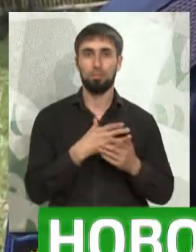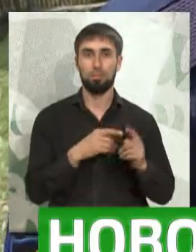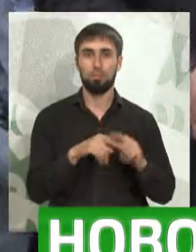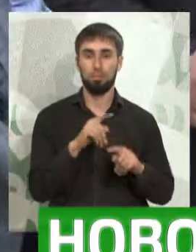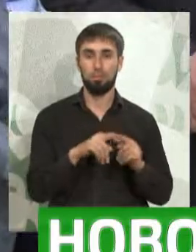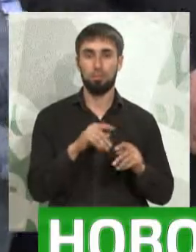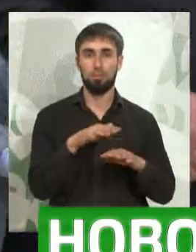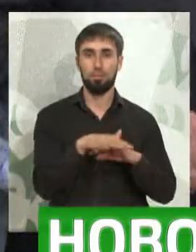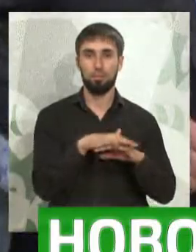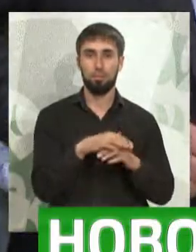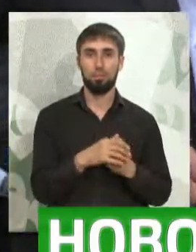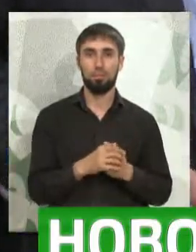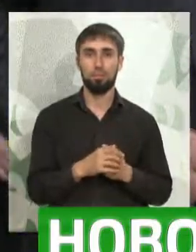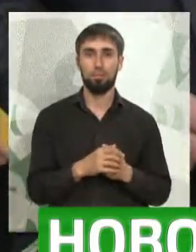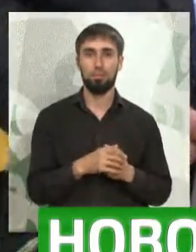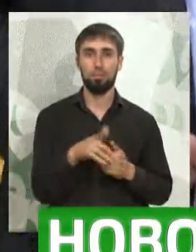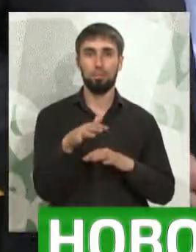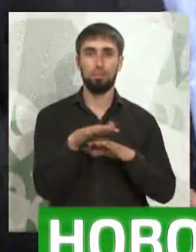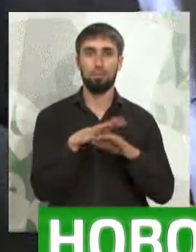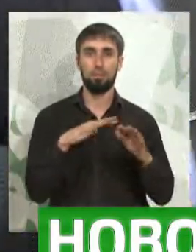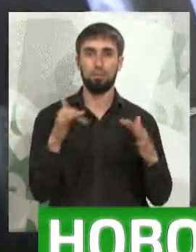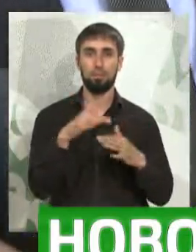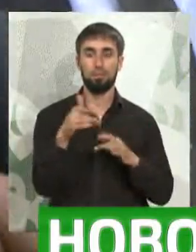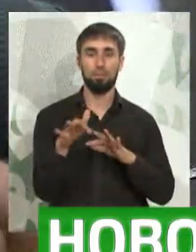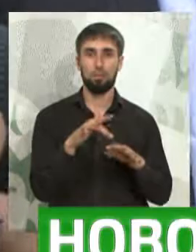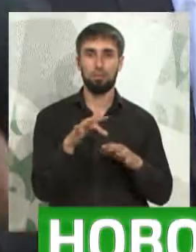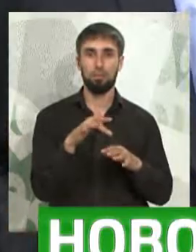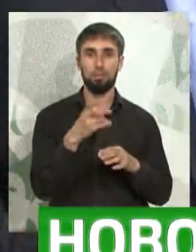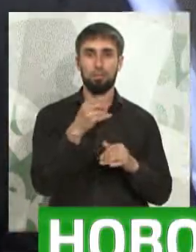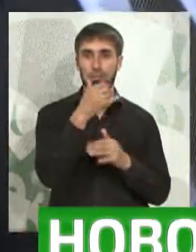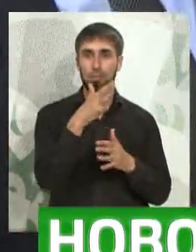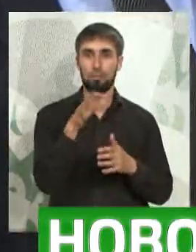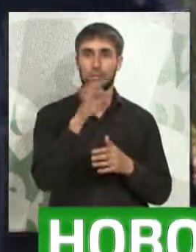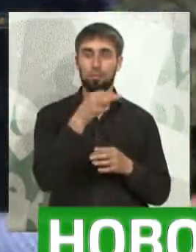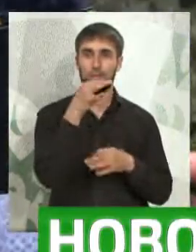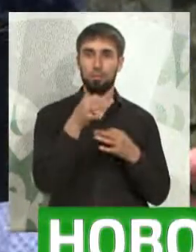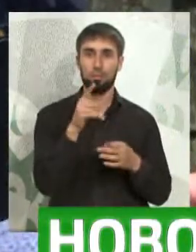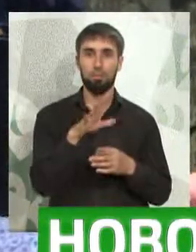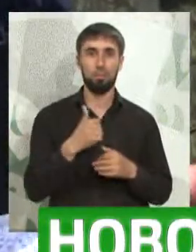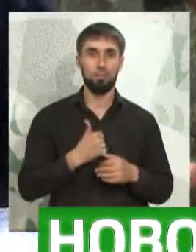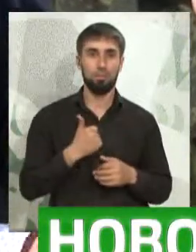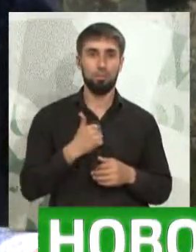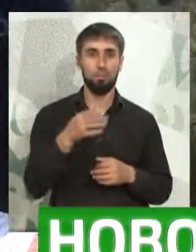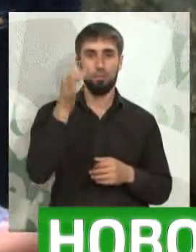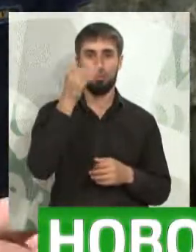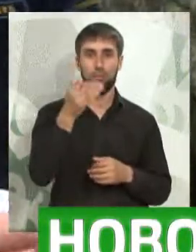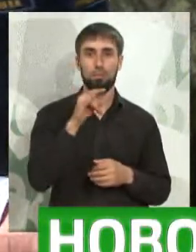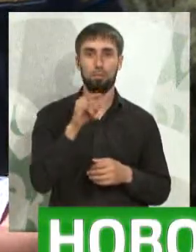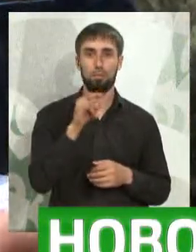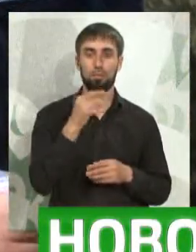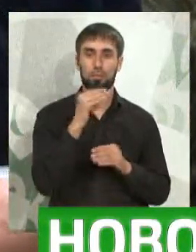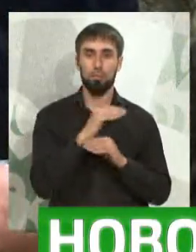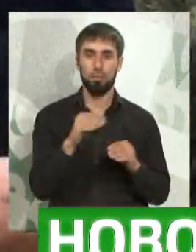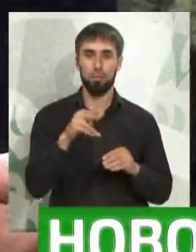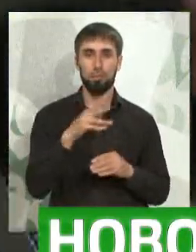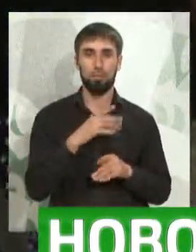большое. Собравшиеся на памятном мероприятии не могли не отметить, с какой гордостью по сей день вспоминают летчиков. Тишина,